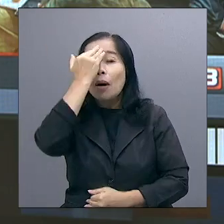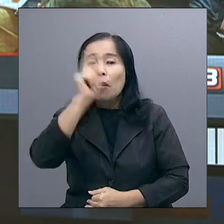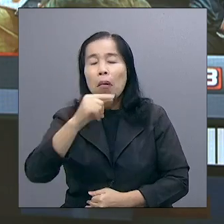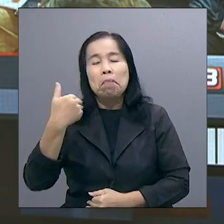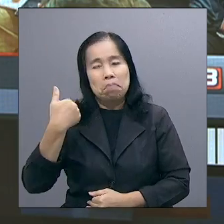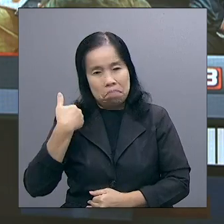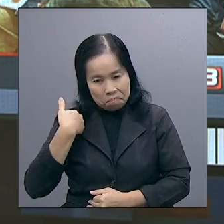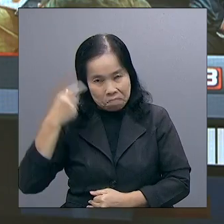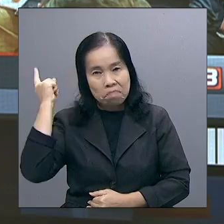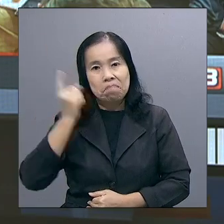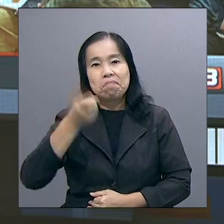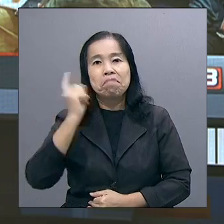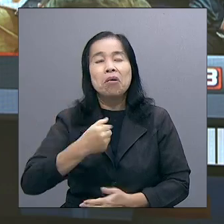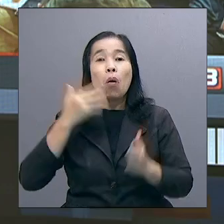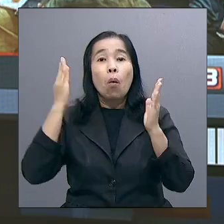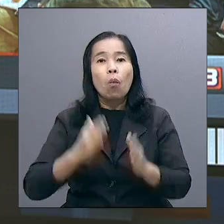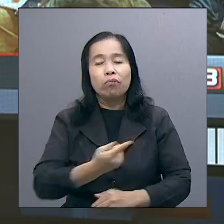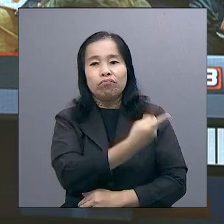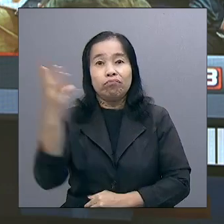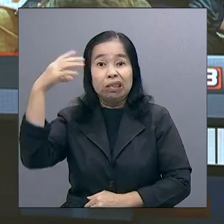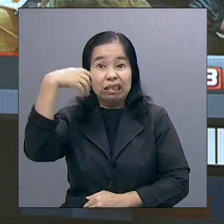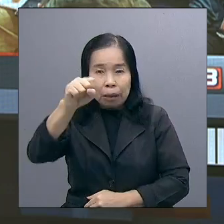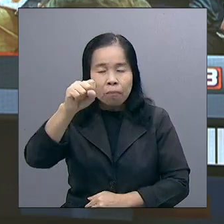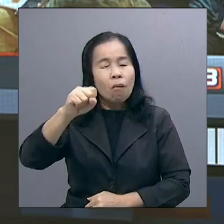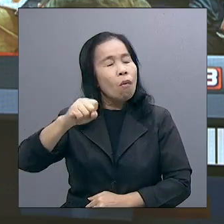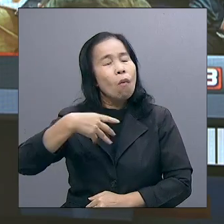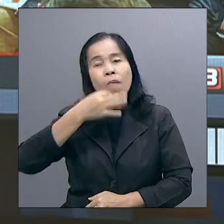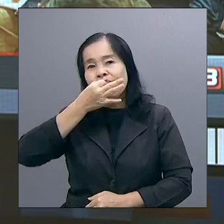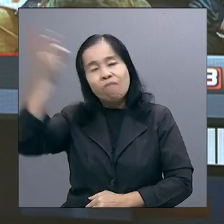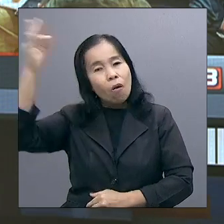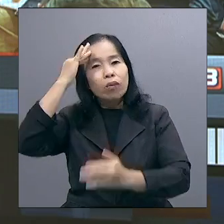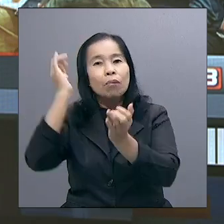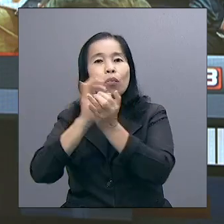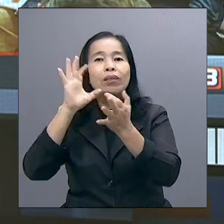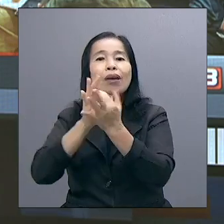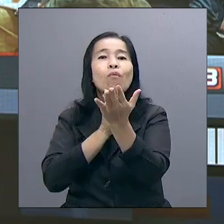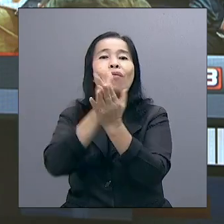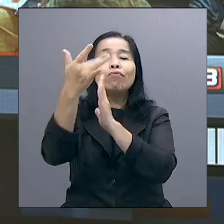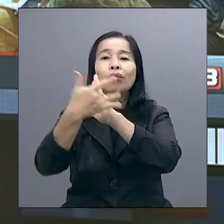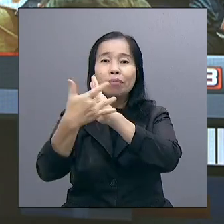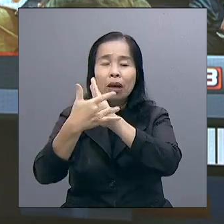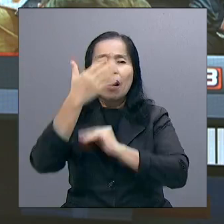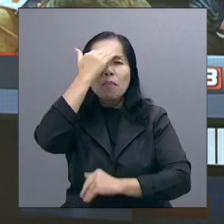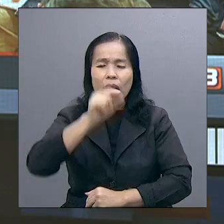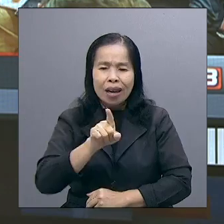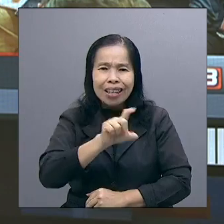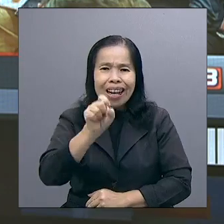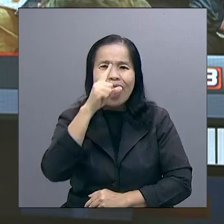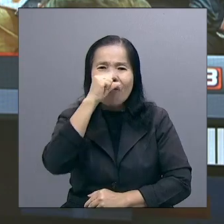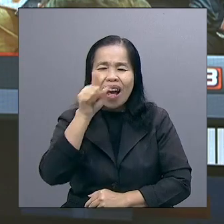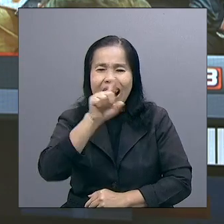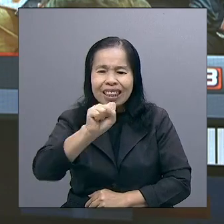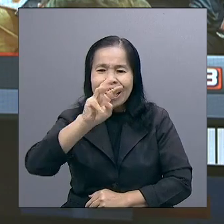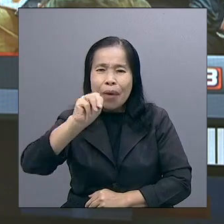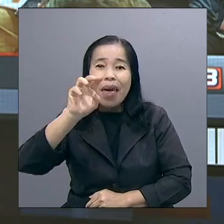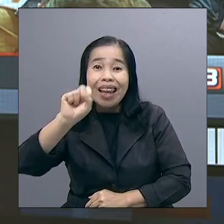อยากด